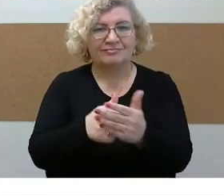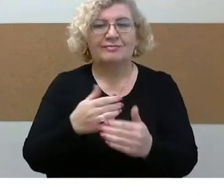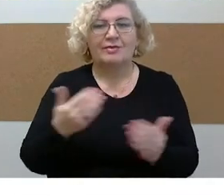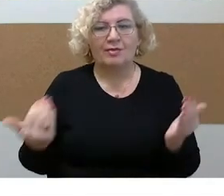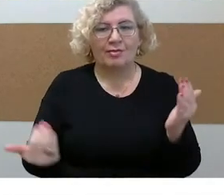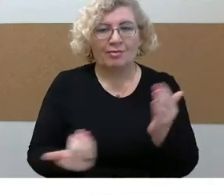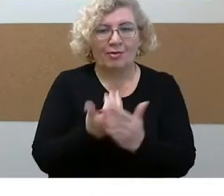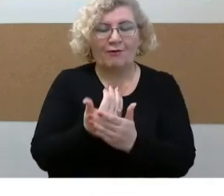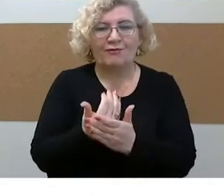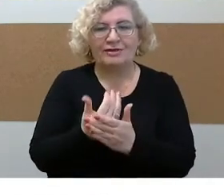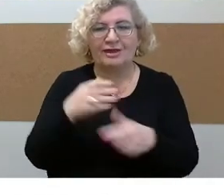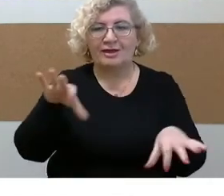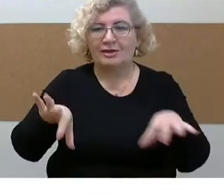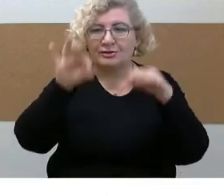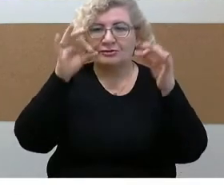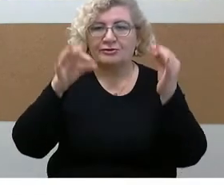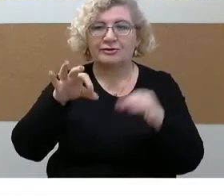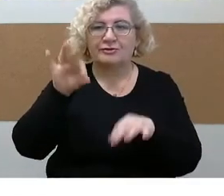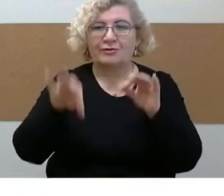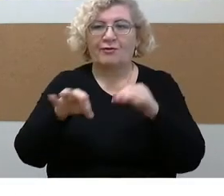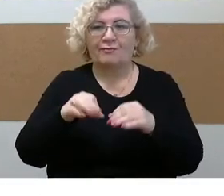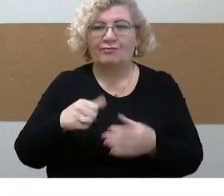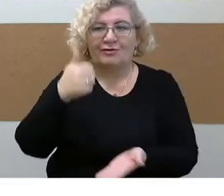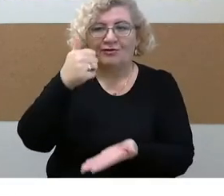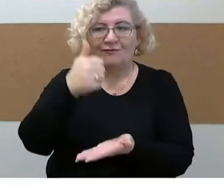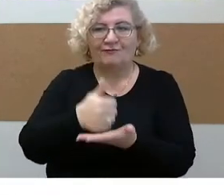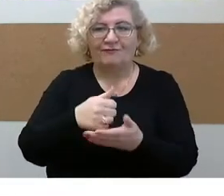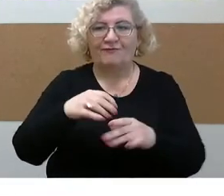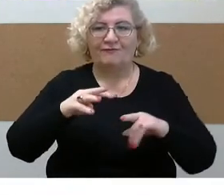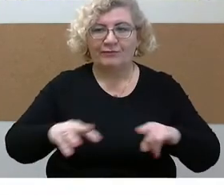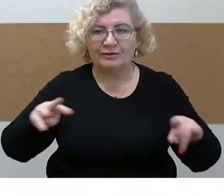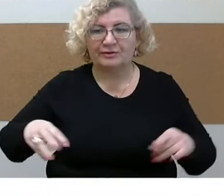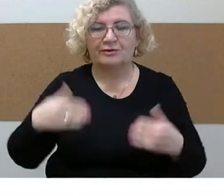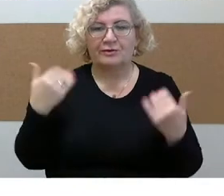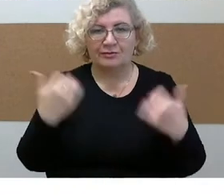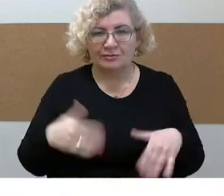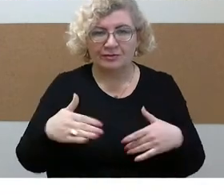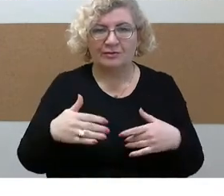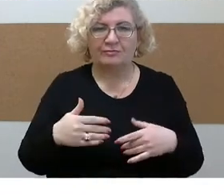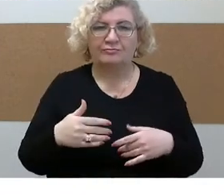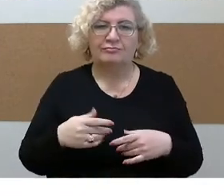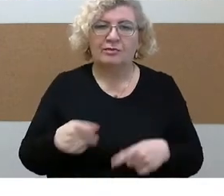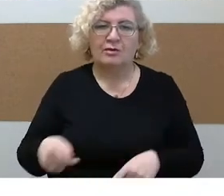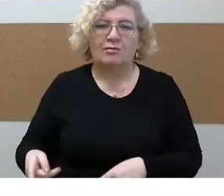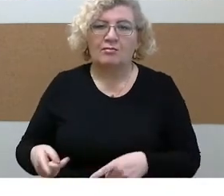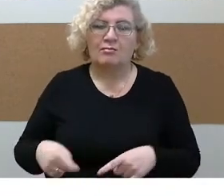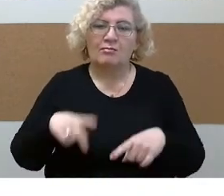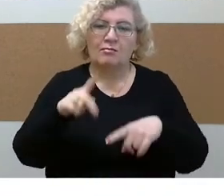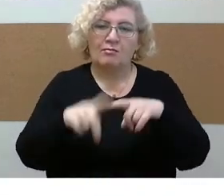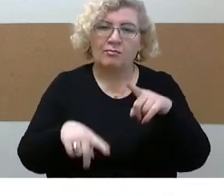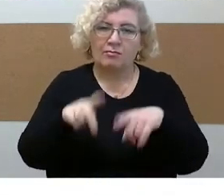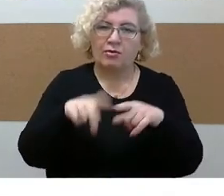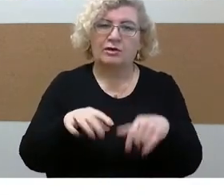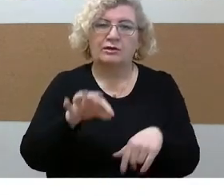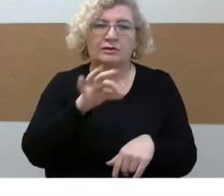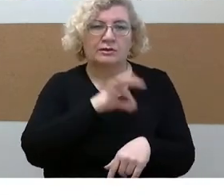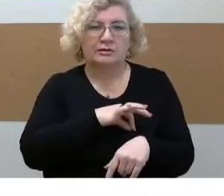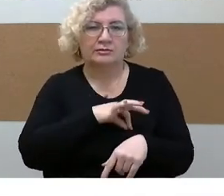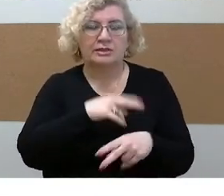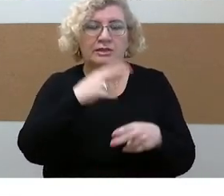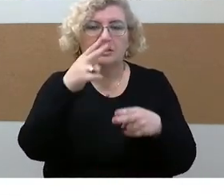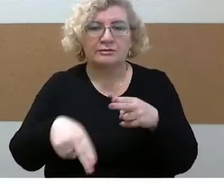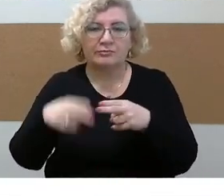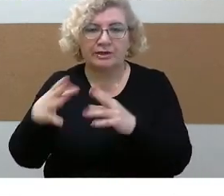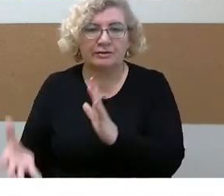vyriausybę šioje srityje ir kelti psichikos sveikato politiką į prioritetus ir sisteminius sprendimus